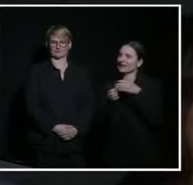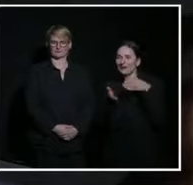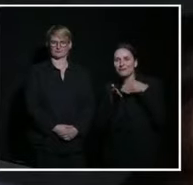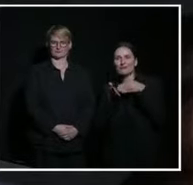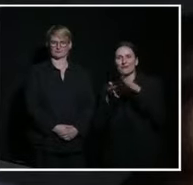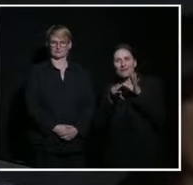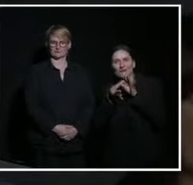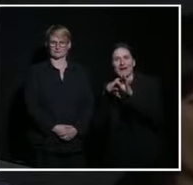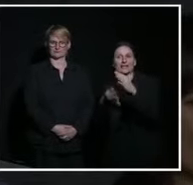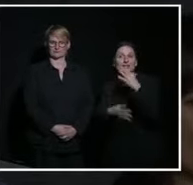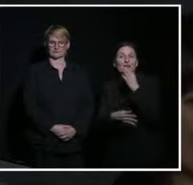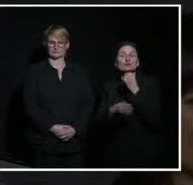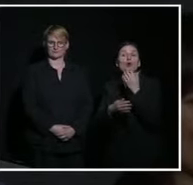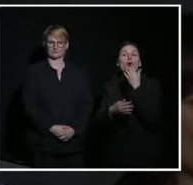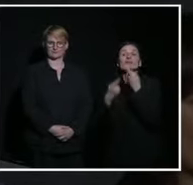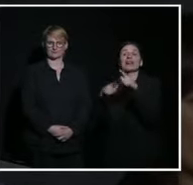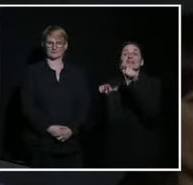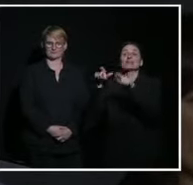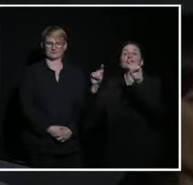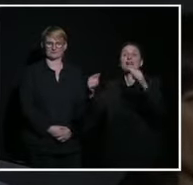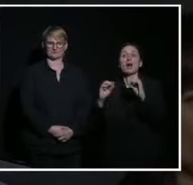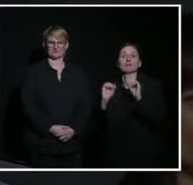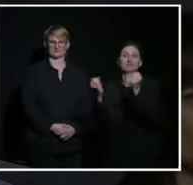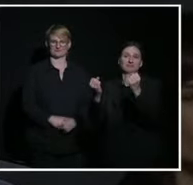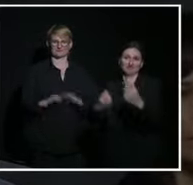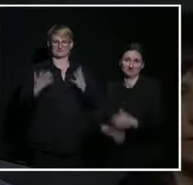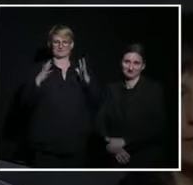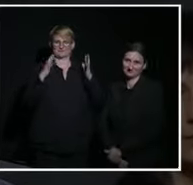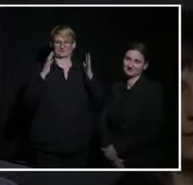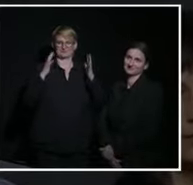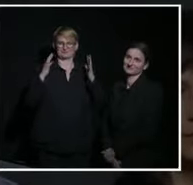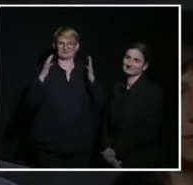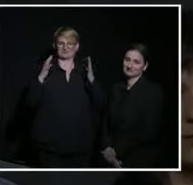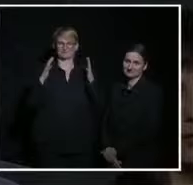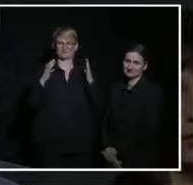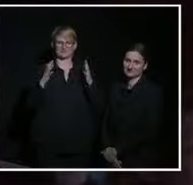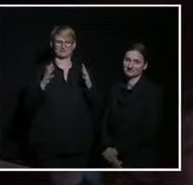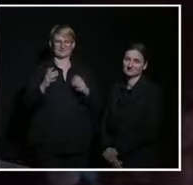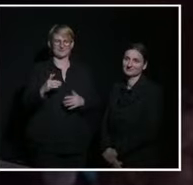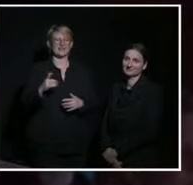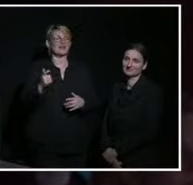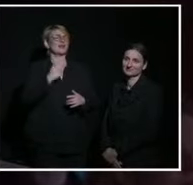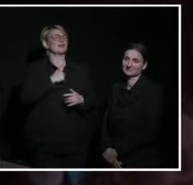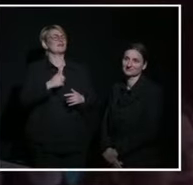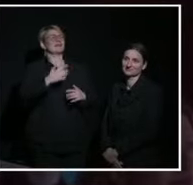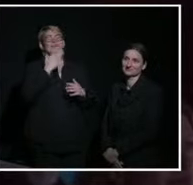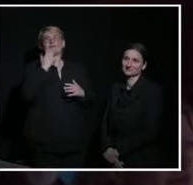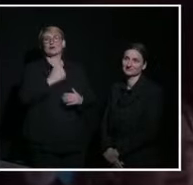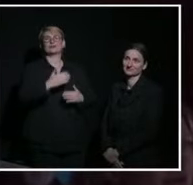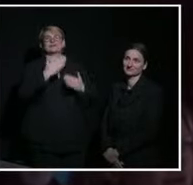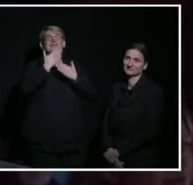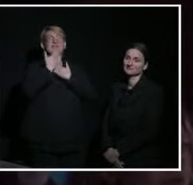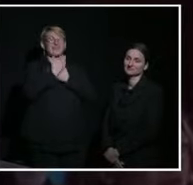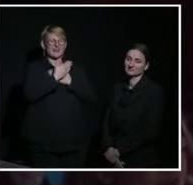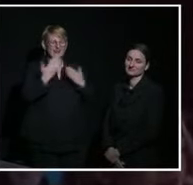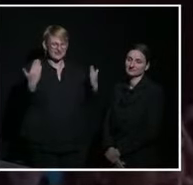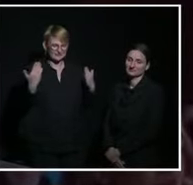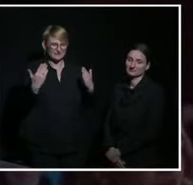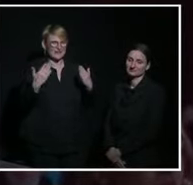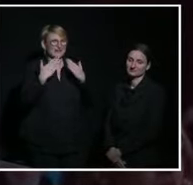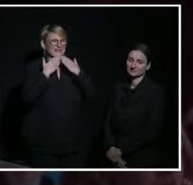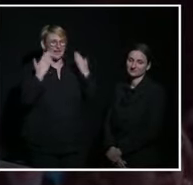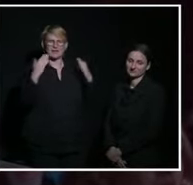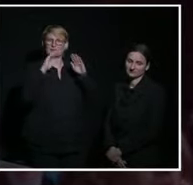weiterzumachen. Ich hoffe, es machen andere auch. Wir wollen ein riesengroßes Dankeschön loswerden. Und zwar Dank an